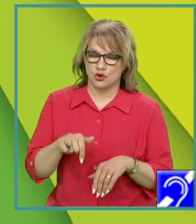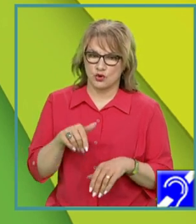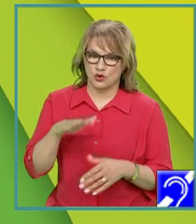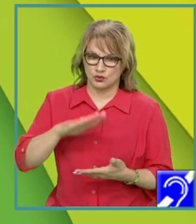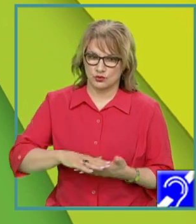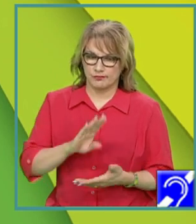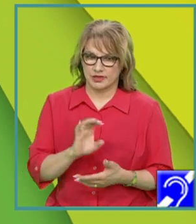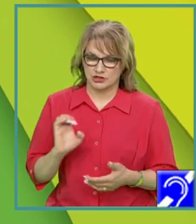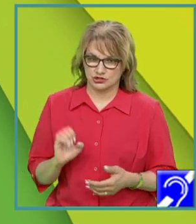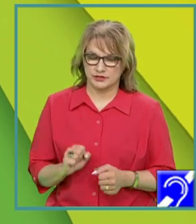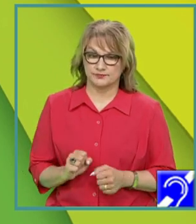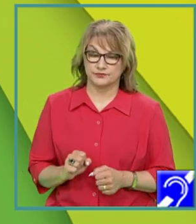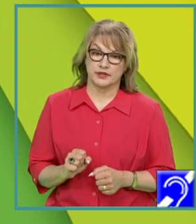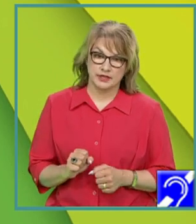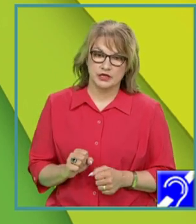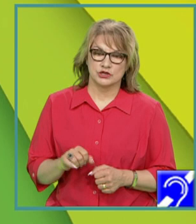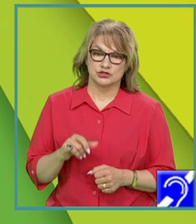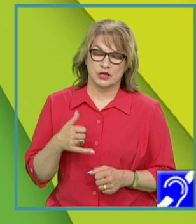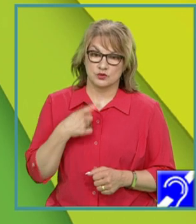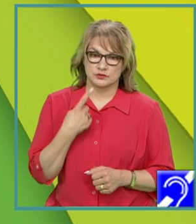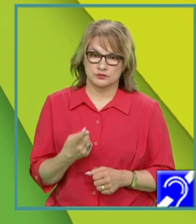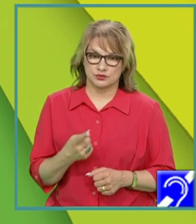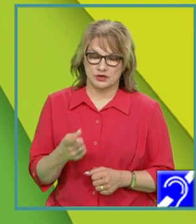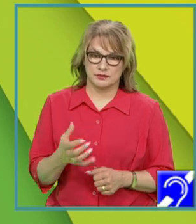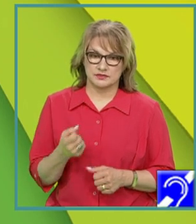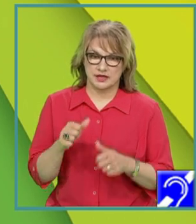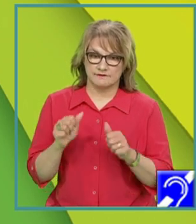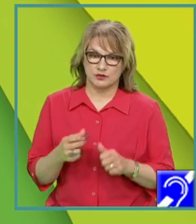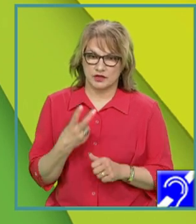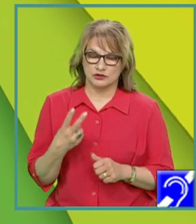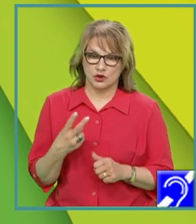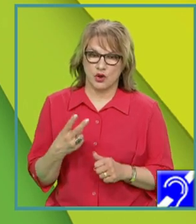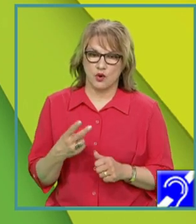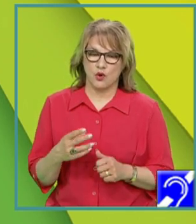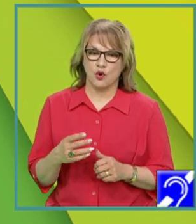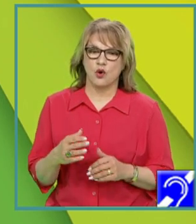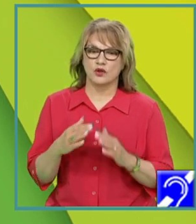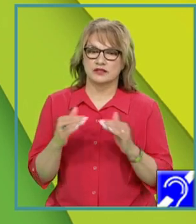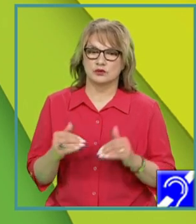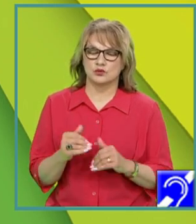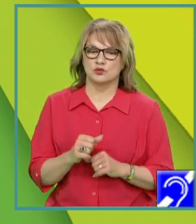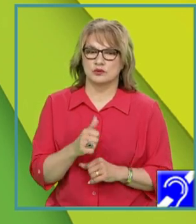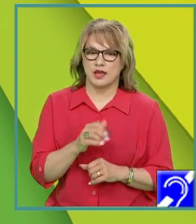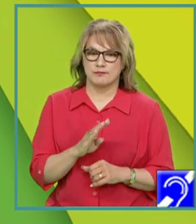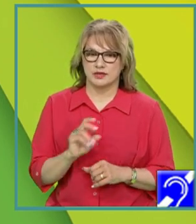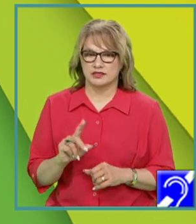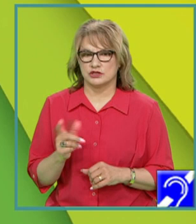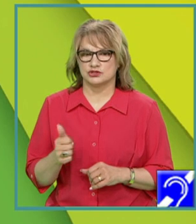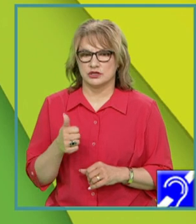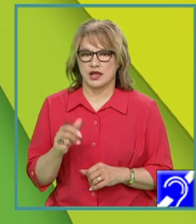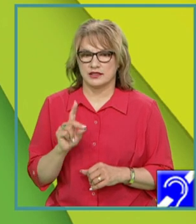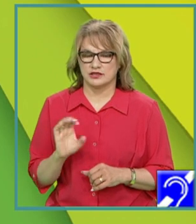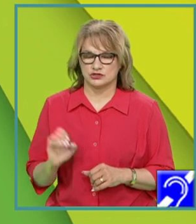latura b c și acum spunem Că am format Două triunghiuri dreptunghice a b d și a d